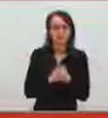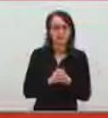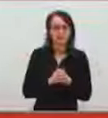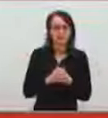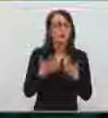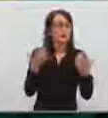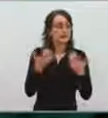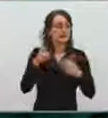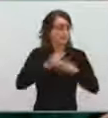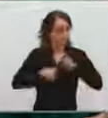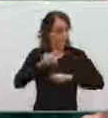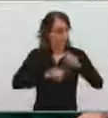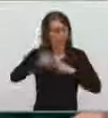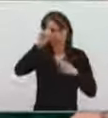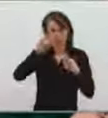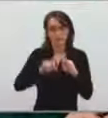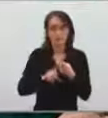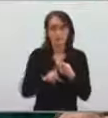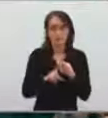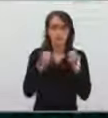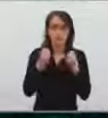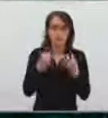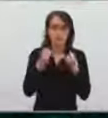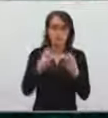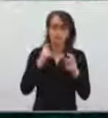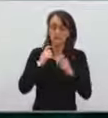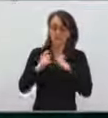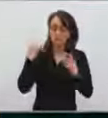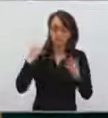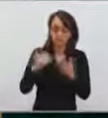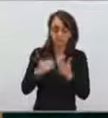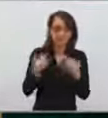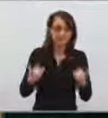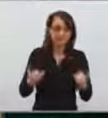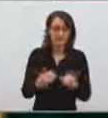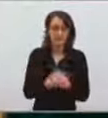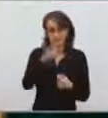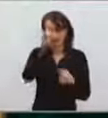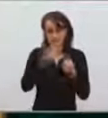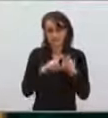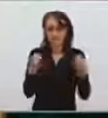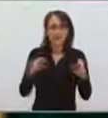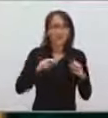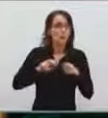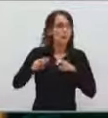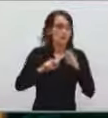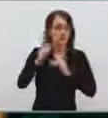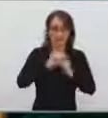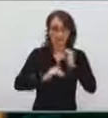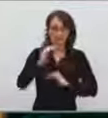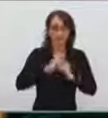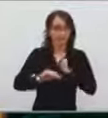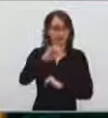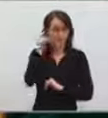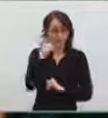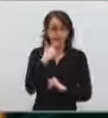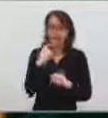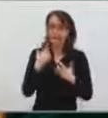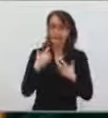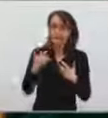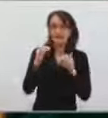revenir sur un sujet qui revient souvent dans cet hémicycle, à savoir le schéma directeur de mobilité. Et pour rappeler